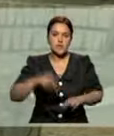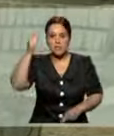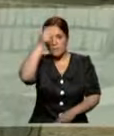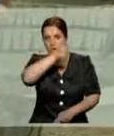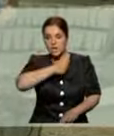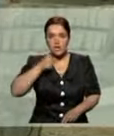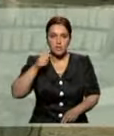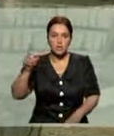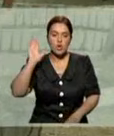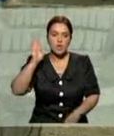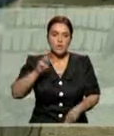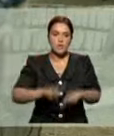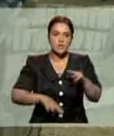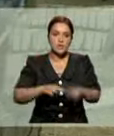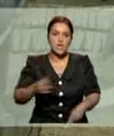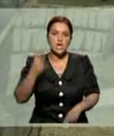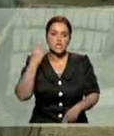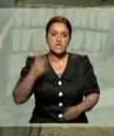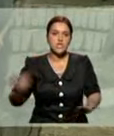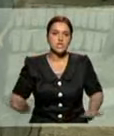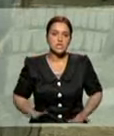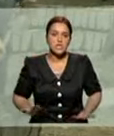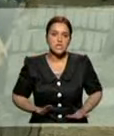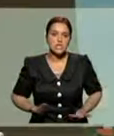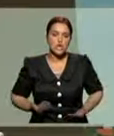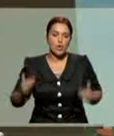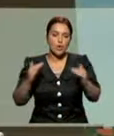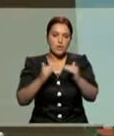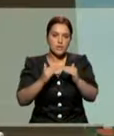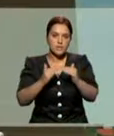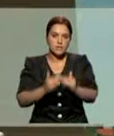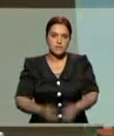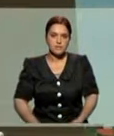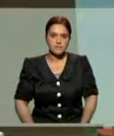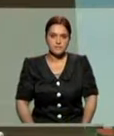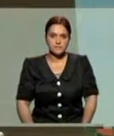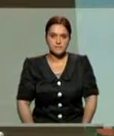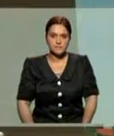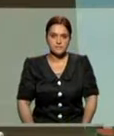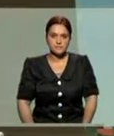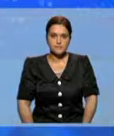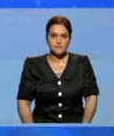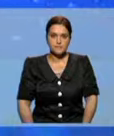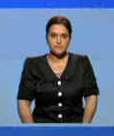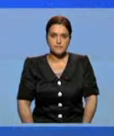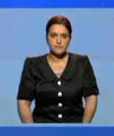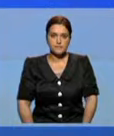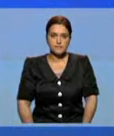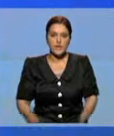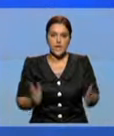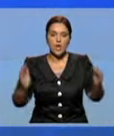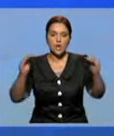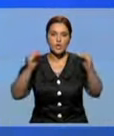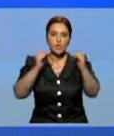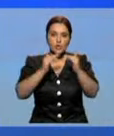комбинату предстоит возвести 4 жилищных комплекса. Анна Лисенберзина, Дмитрий Пыхтин, Усть-Каменогорск. Мобильную